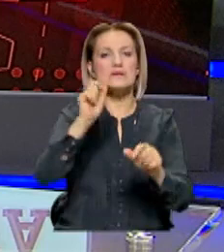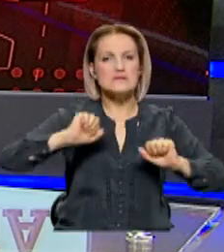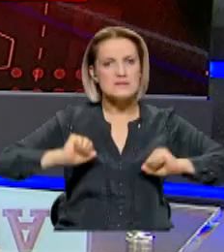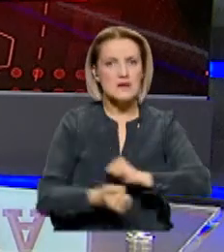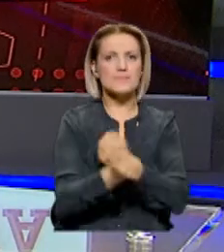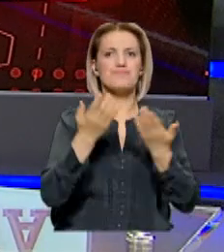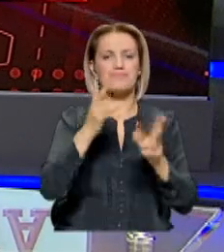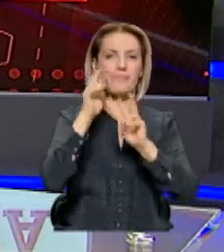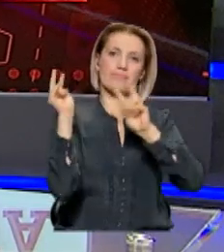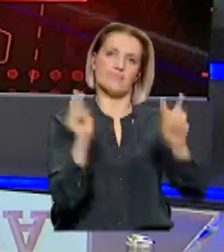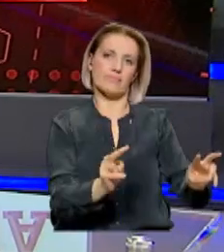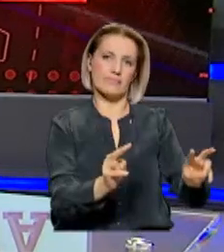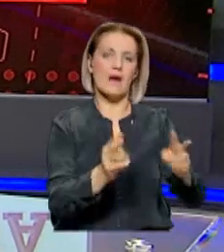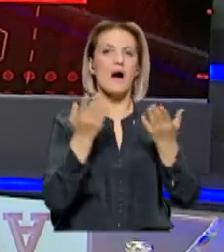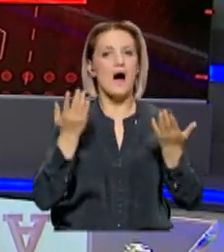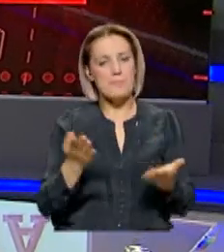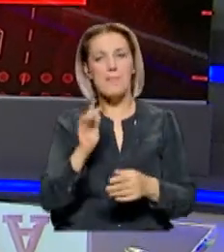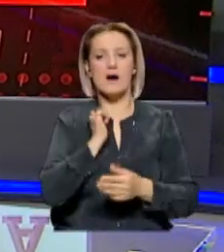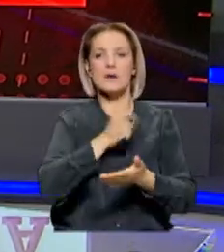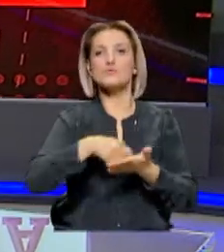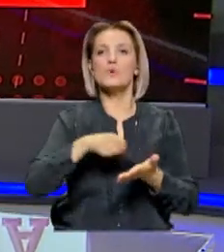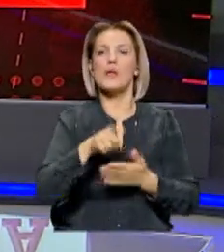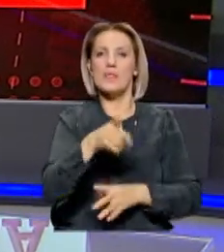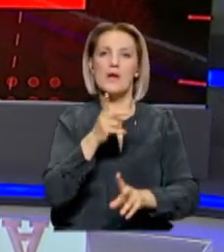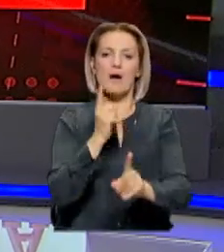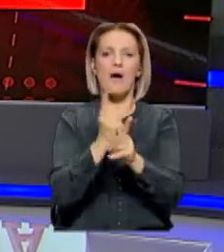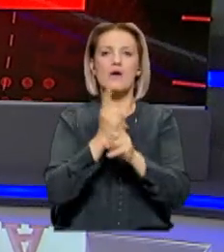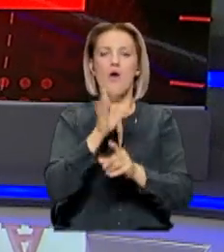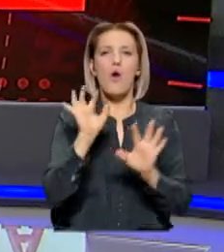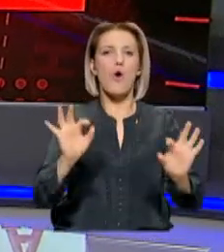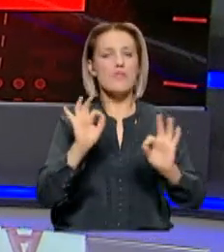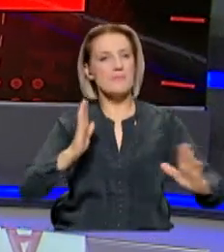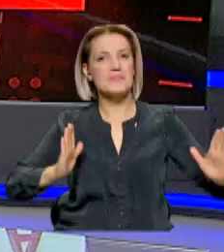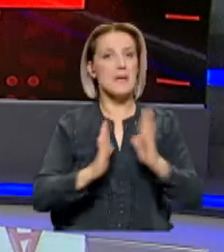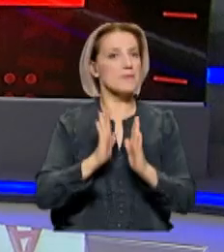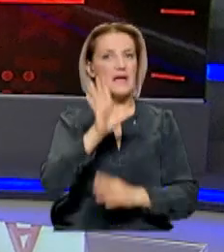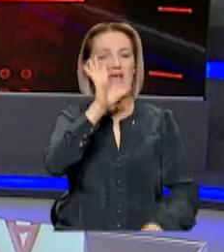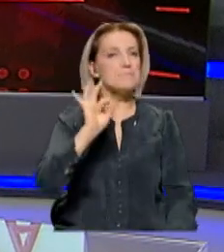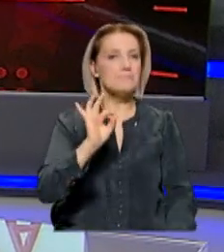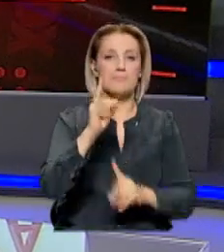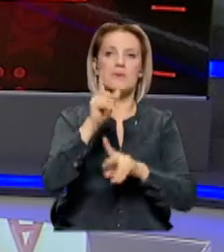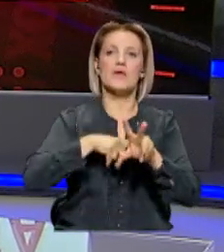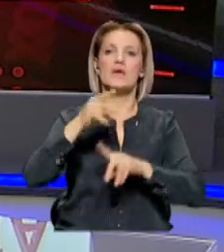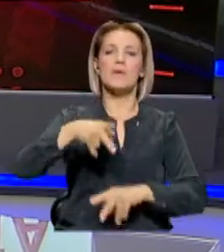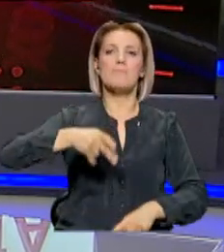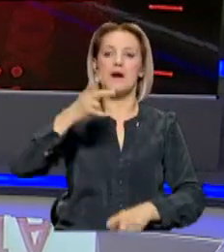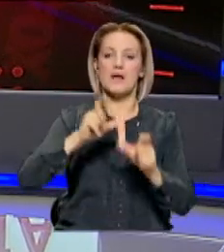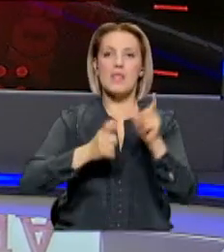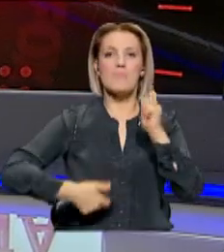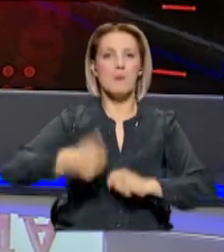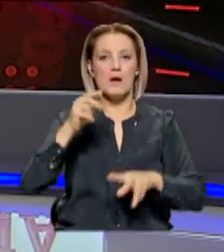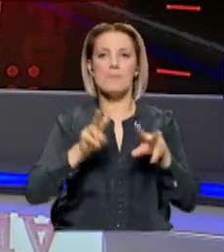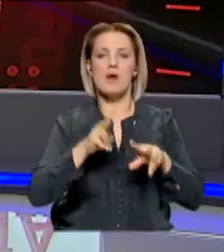yaşadığı sıkıntıları göreceksiniz ama asgari ücrete karşı önemli bir tepki Kimden geldi iyi Parti Genel Başkanı Meral